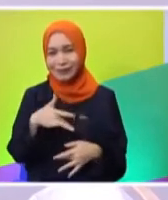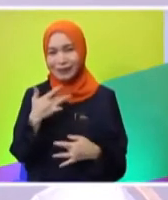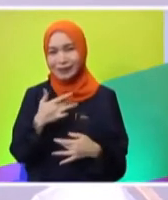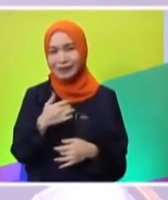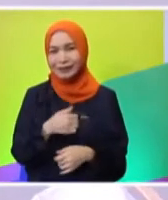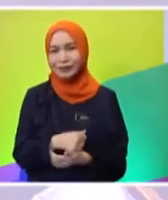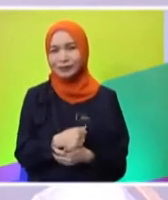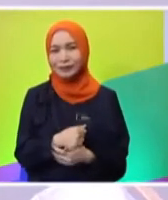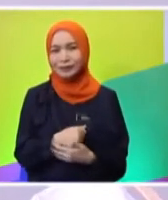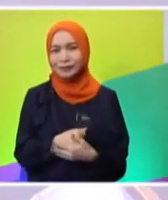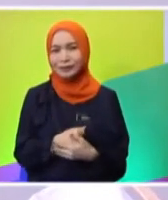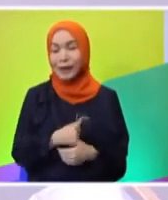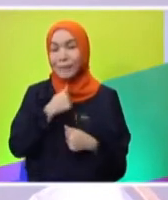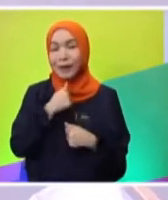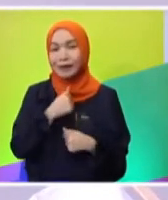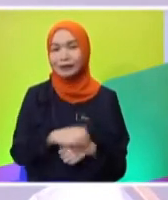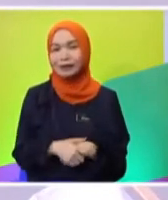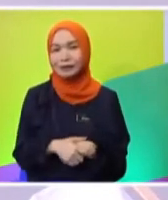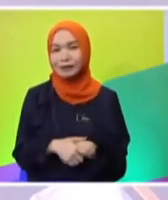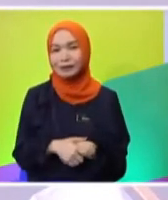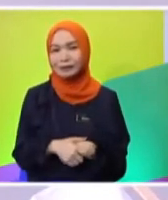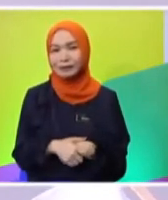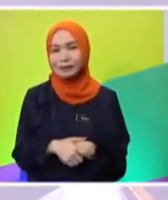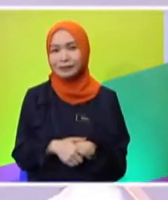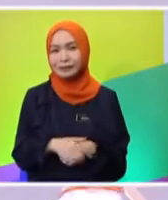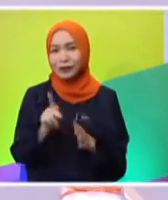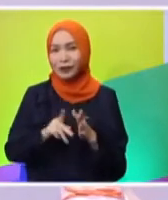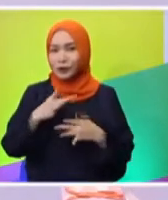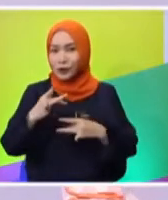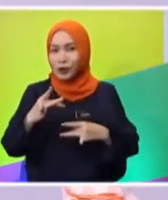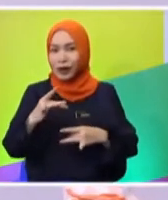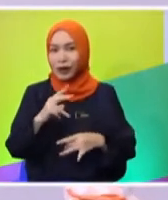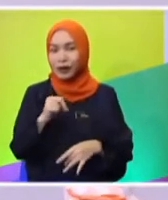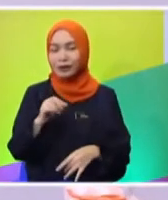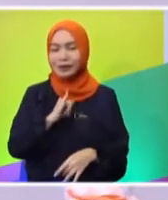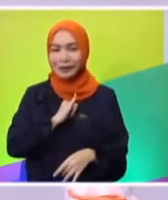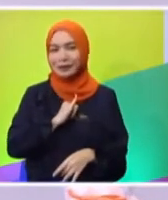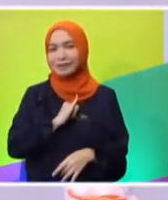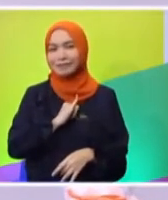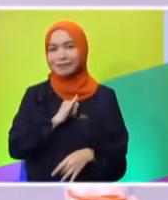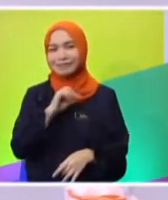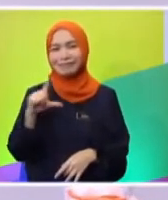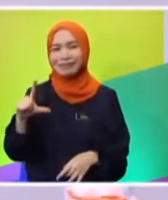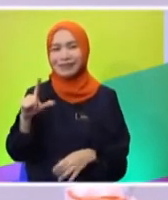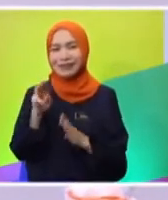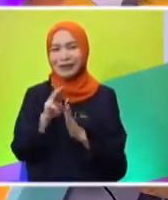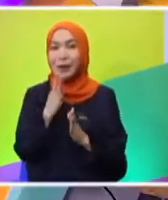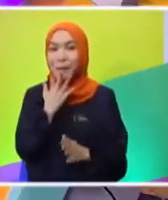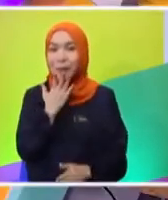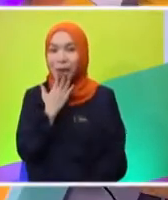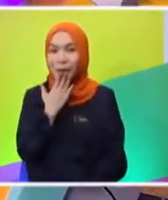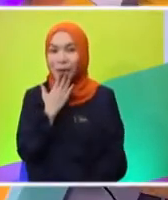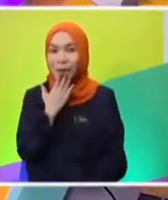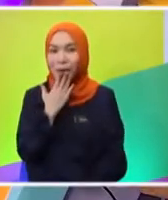untuk mewarnai saja nih ini antara kegemaran saya juga jago Saya memang skema warna Oke ini